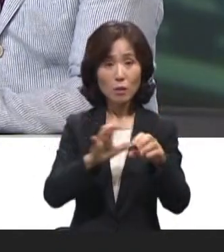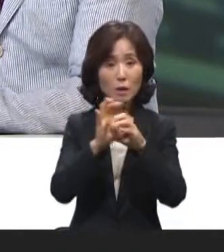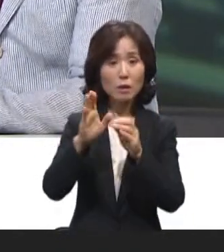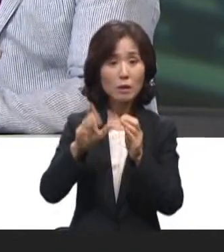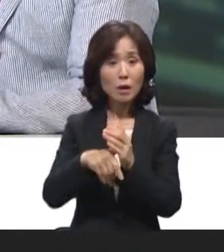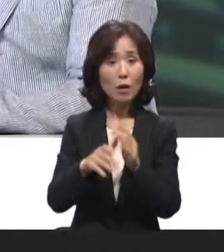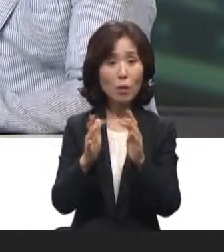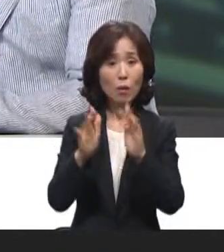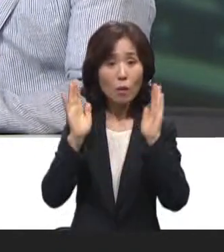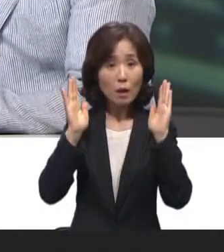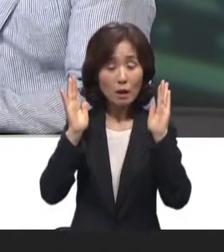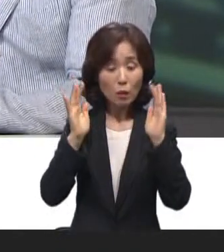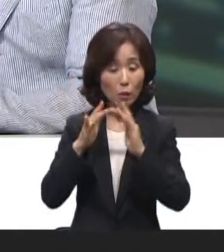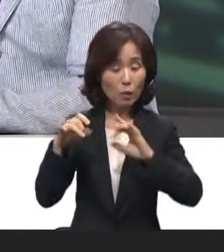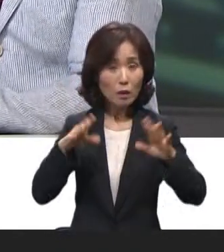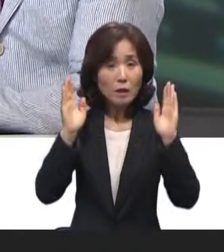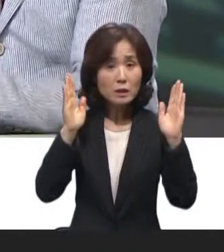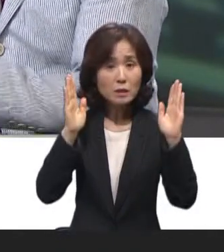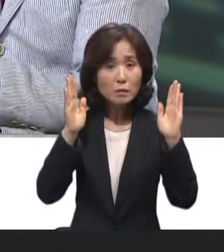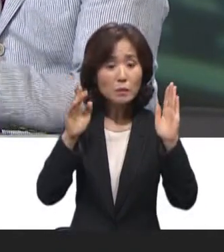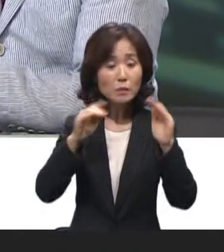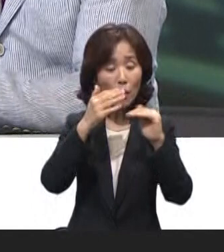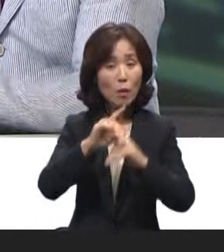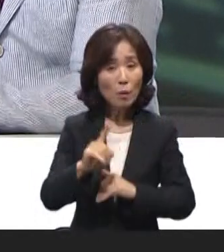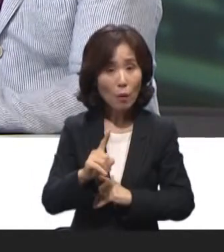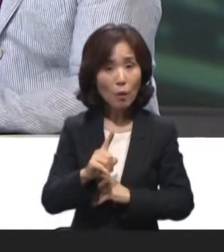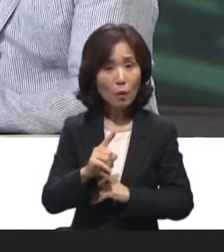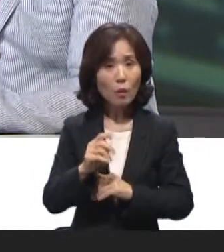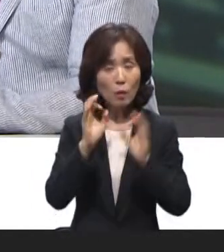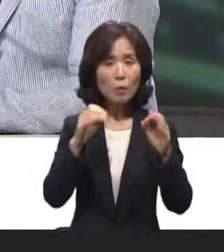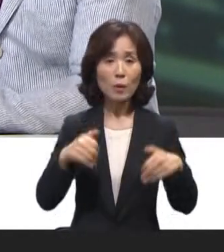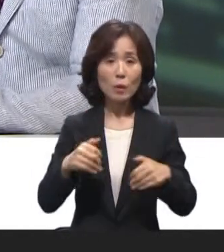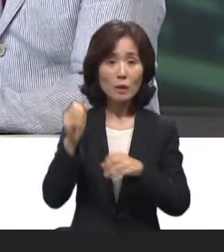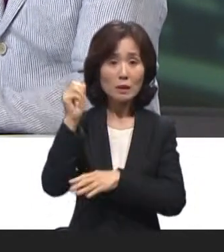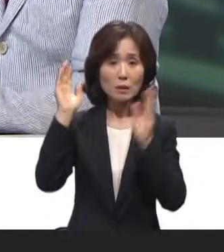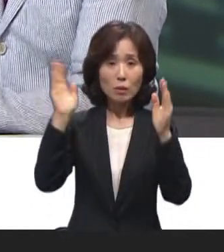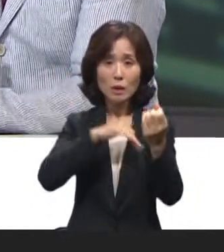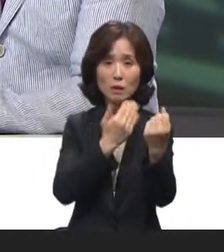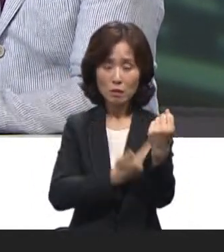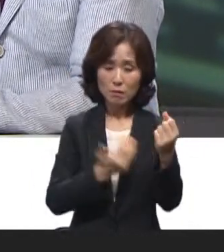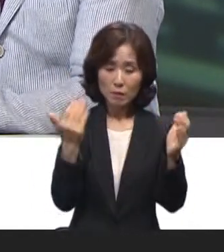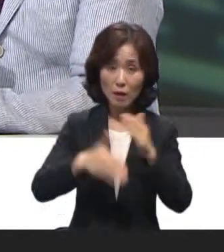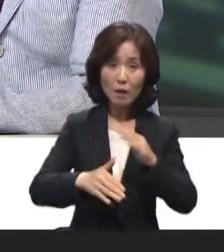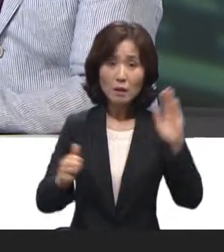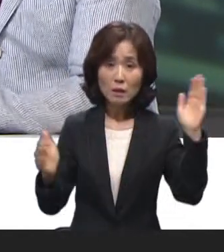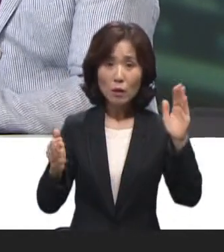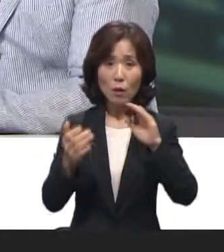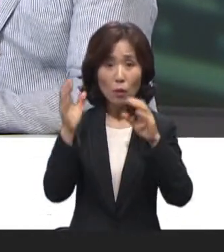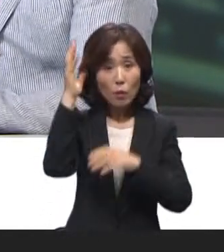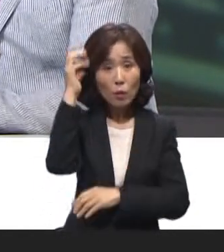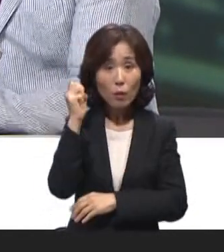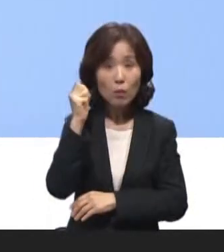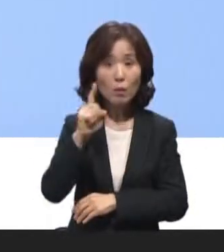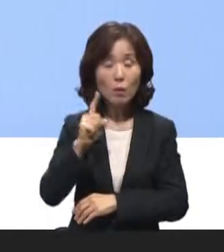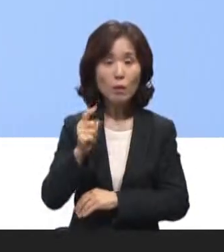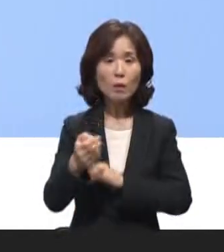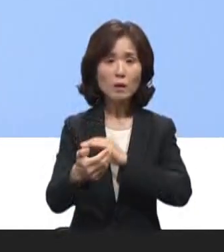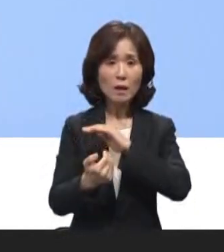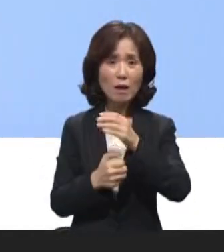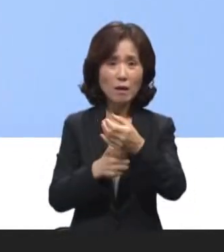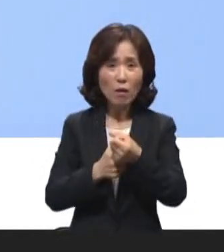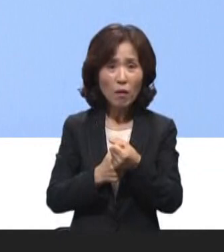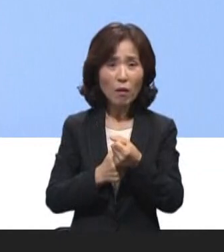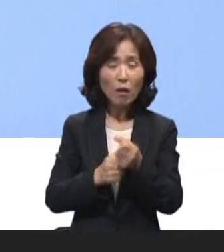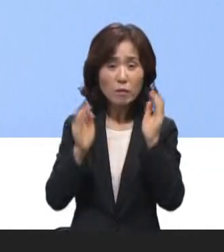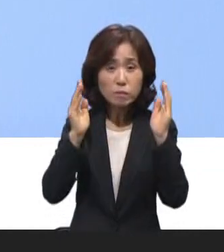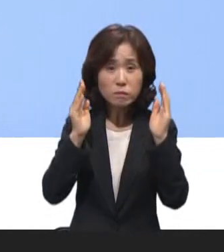했는지 되돌아 보는 것도 중요하구요 특히 청녀 부진 학생들이 꼭 기억해야 될 게 선행 않습니다 예술 하는 경향이 있는데요 이건 몇